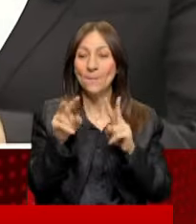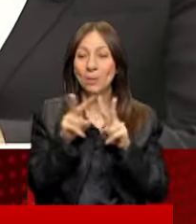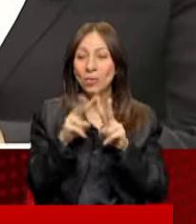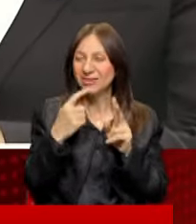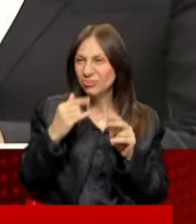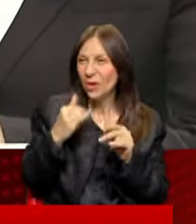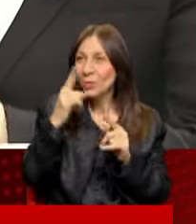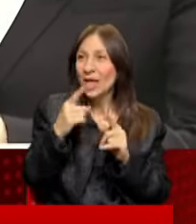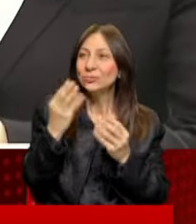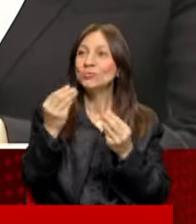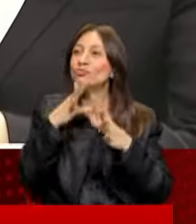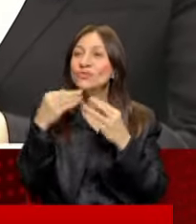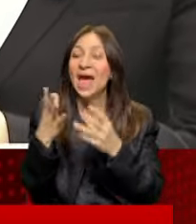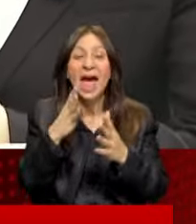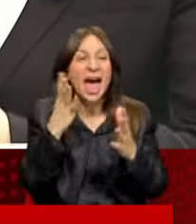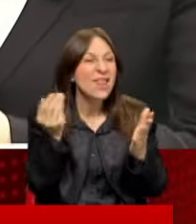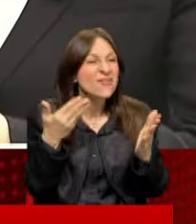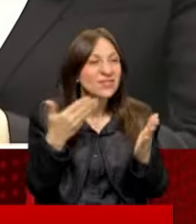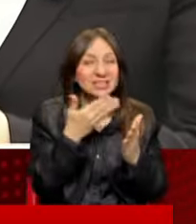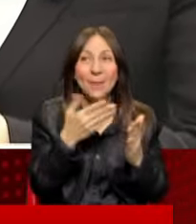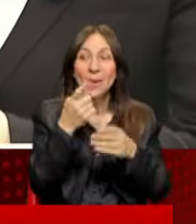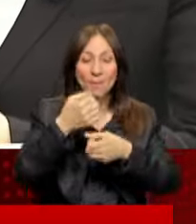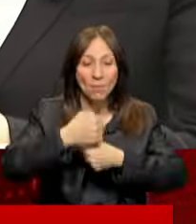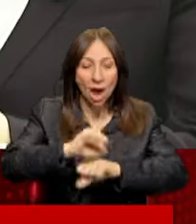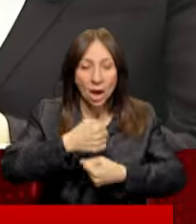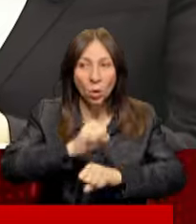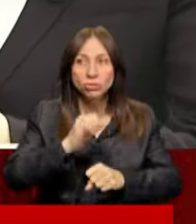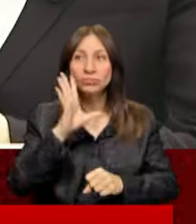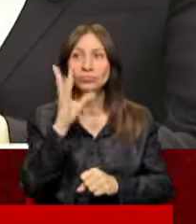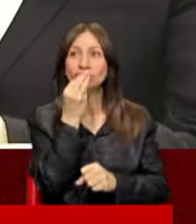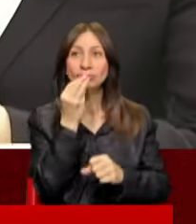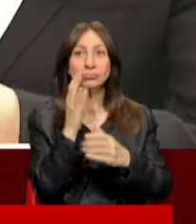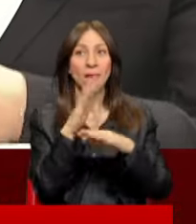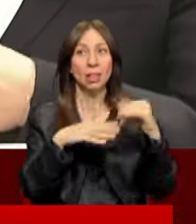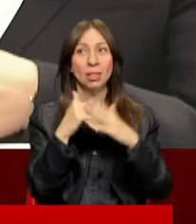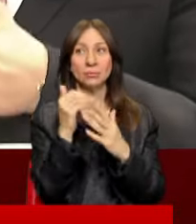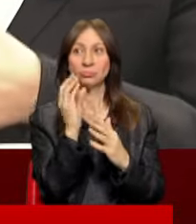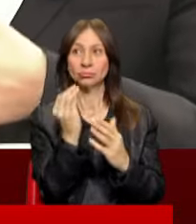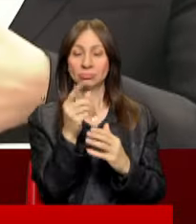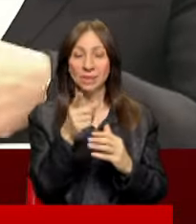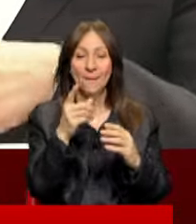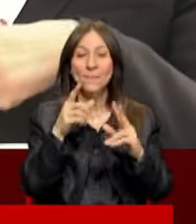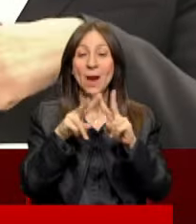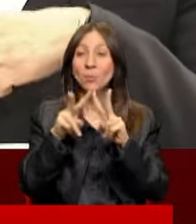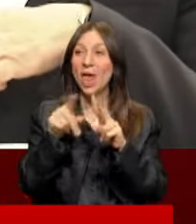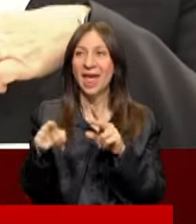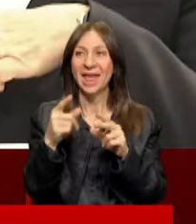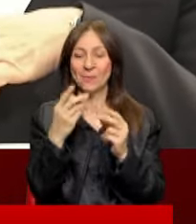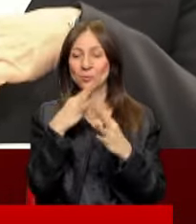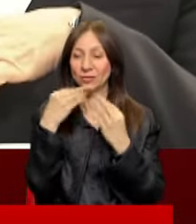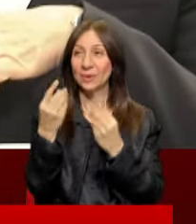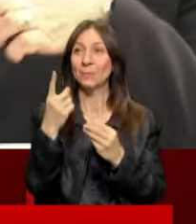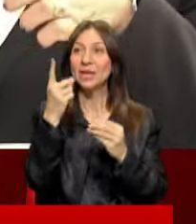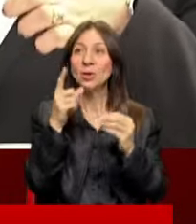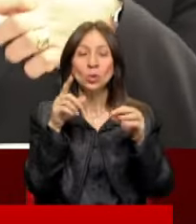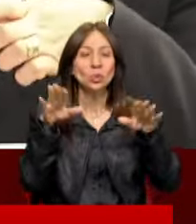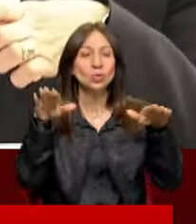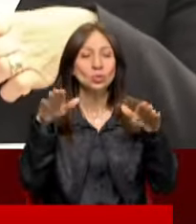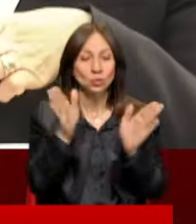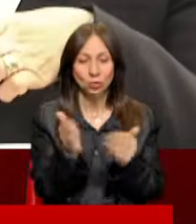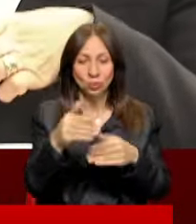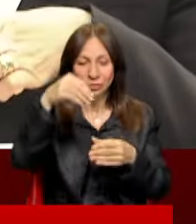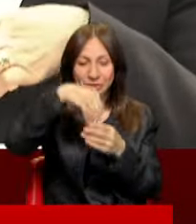Makbule'yi. Eline geçen her şeyle bir marangozluk becerisi de var. Makbule'yi mutlu etmek adına bir güvercin